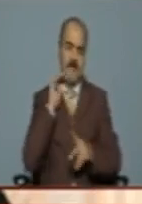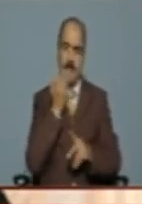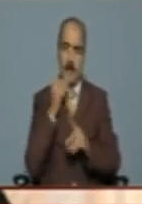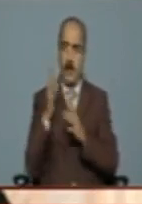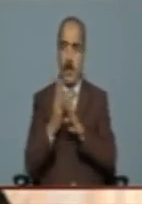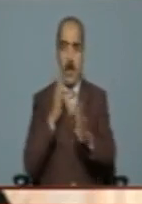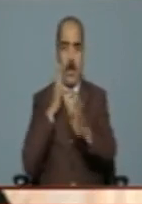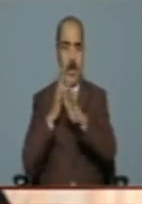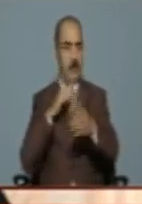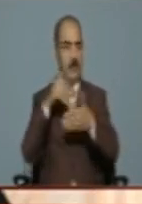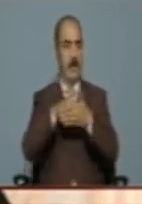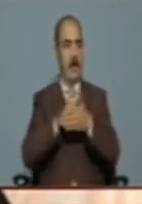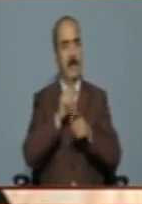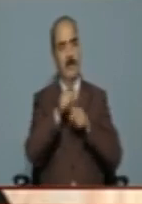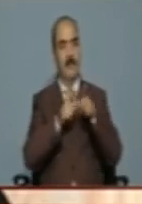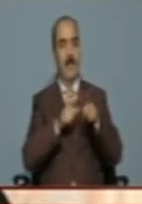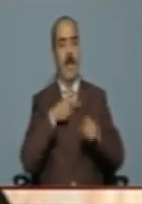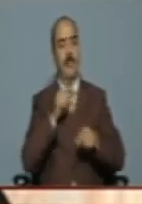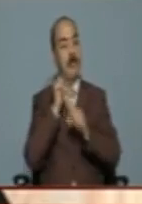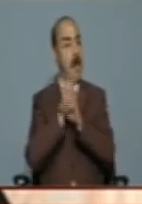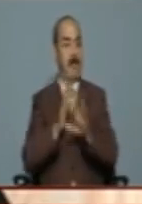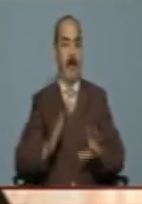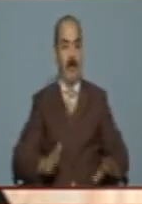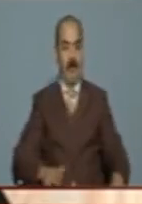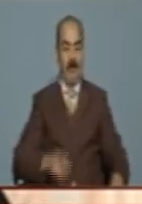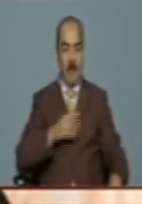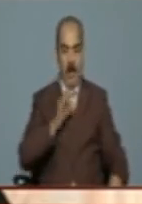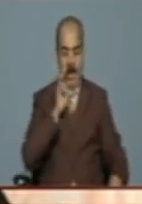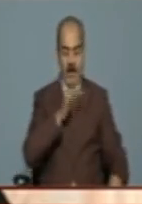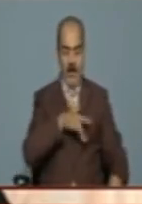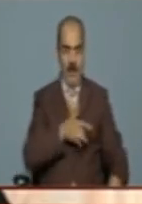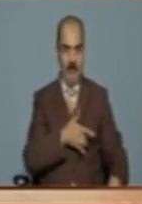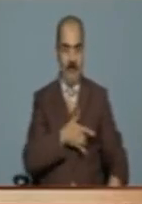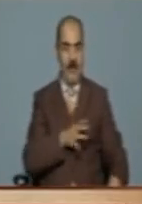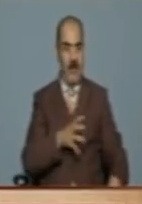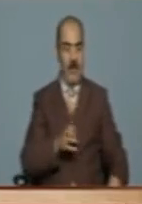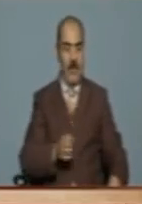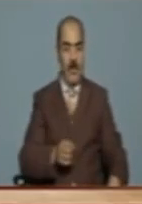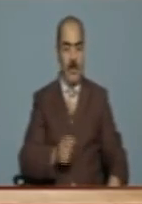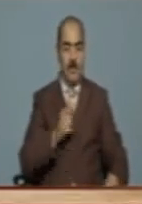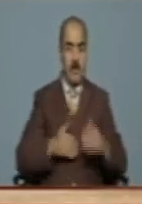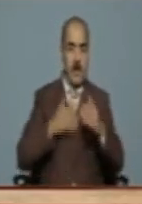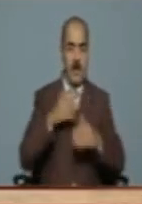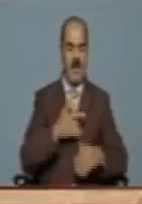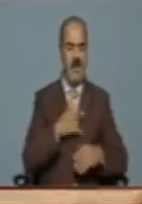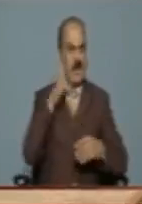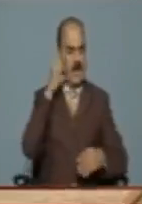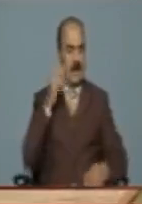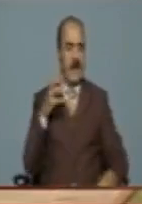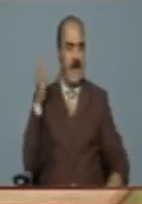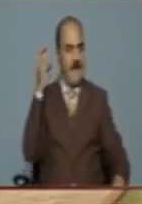الانتخابات التي من المؤكد أنها ستظل محفورة في وجدان الجميع